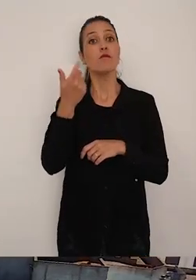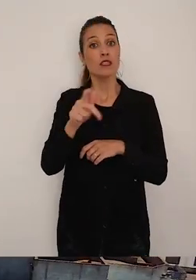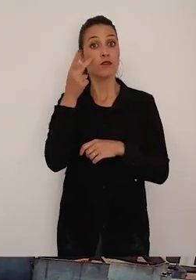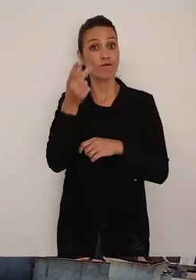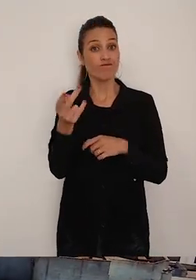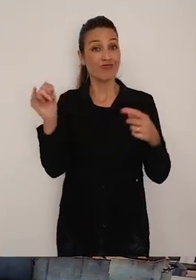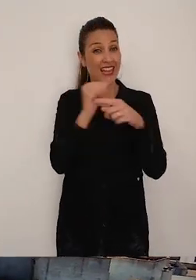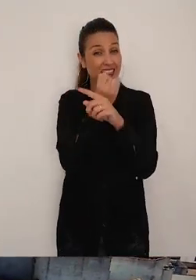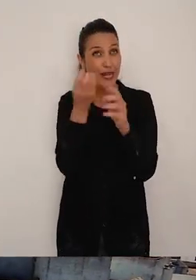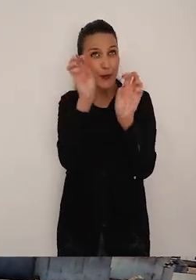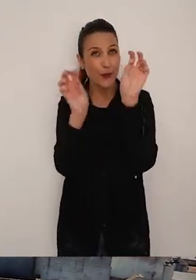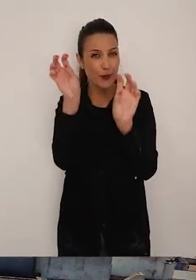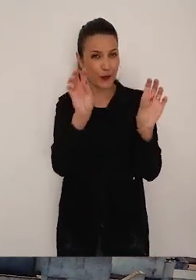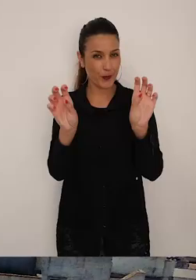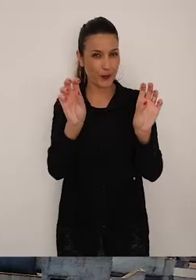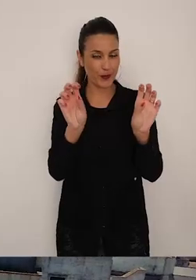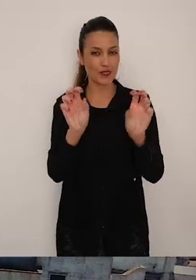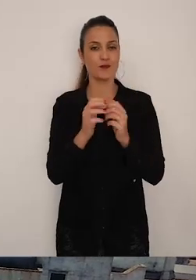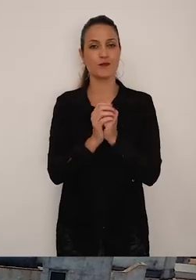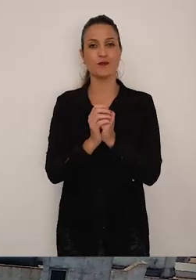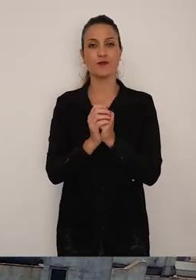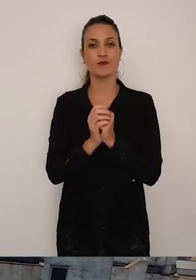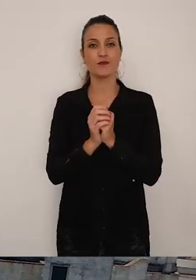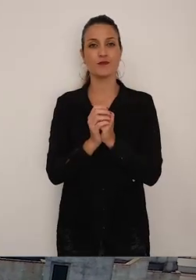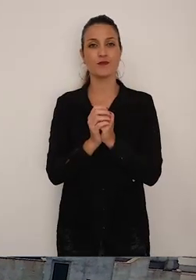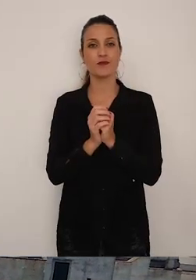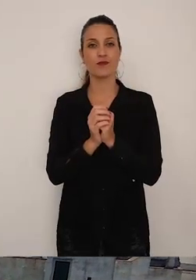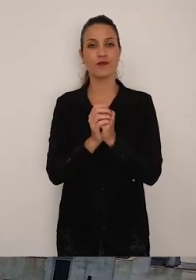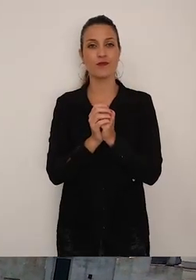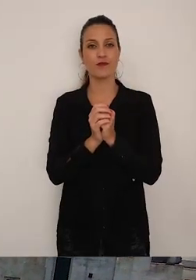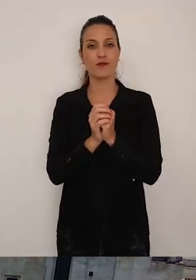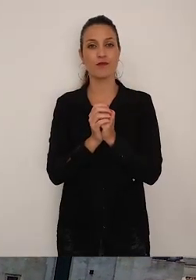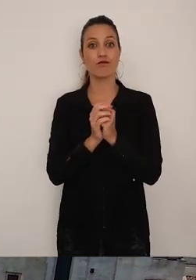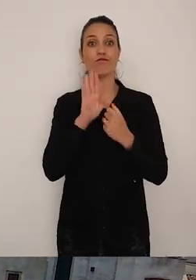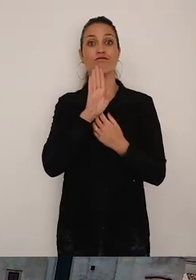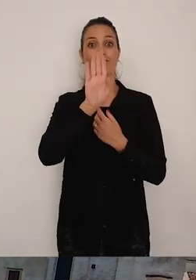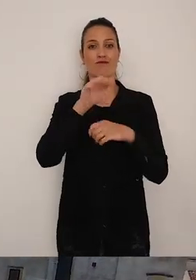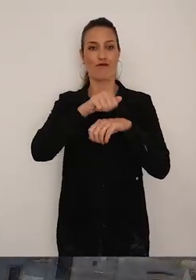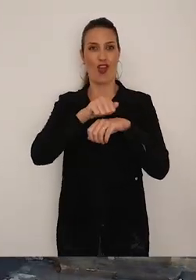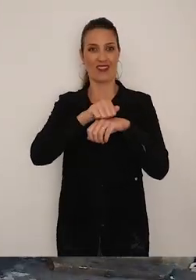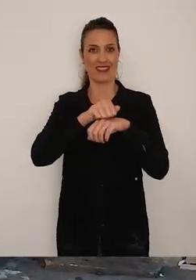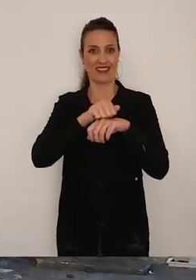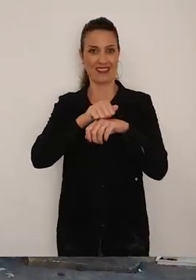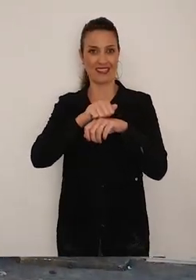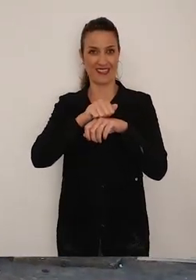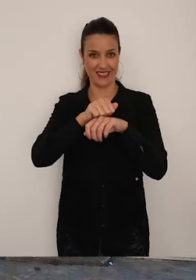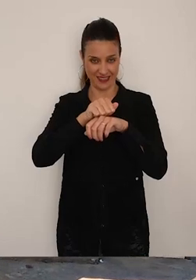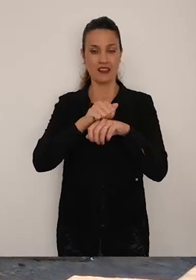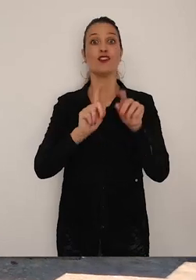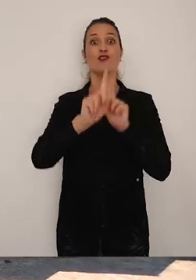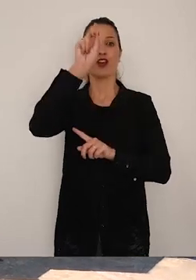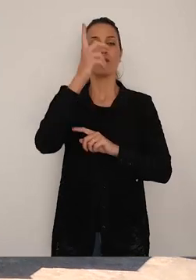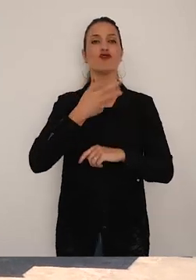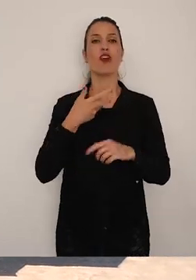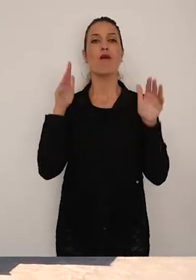e impreziosita da numerosi fregi artistici. Sul grazioso e imponente portale centrale è posizionata la